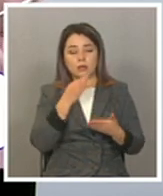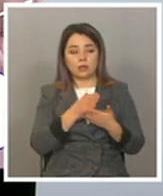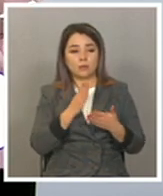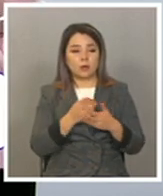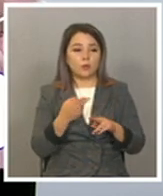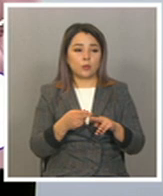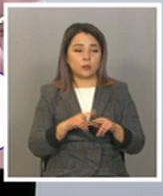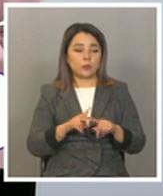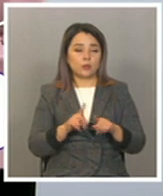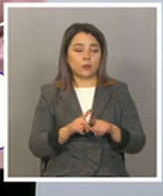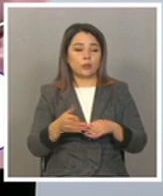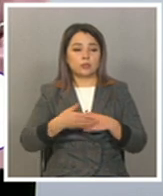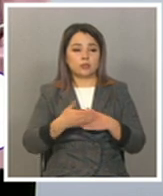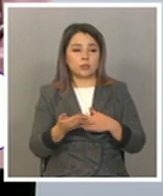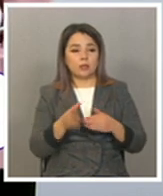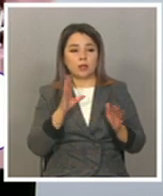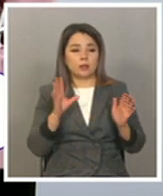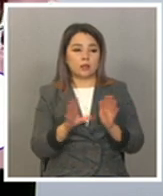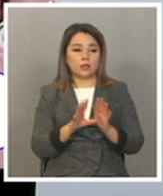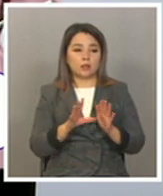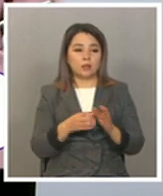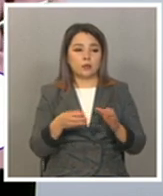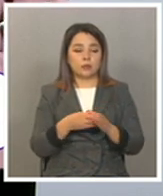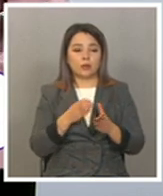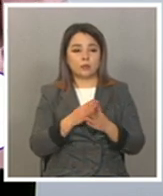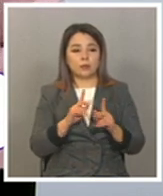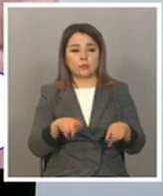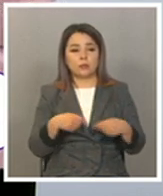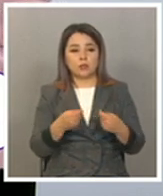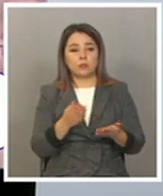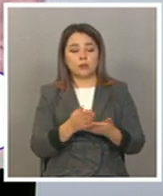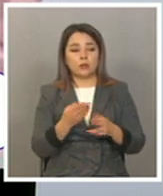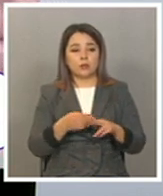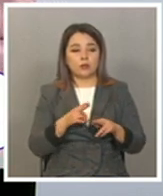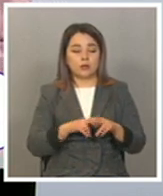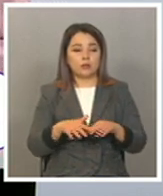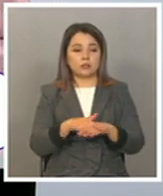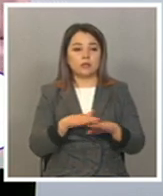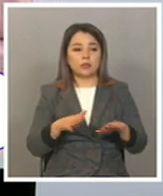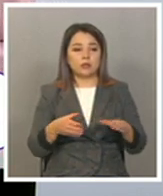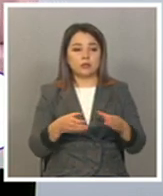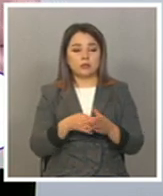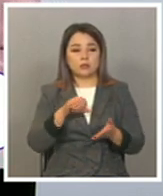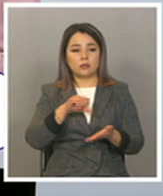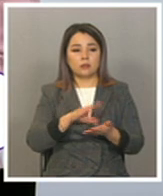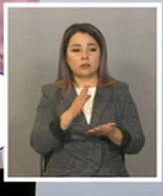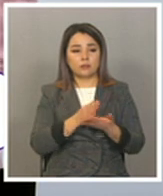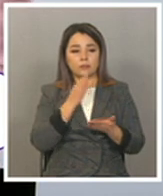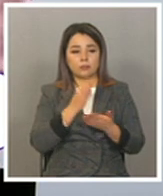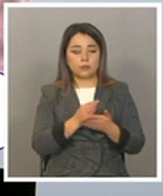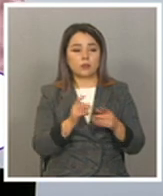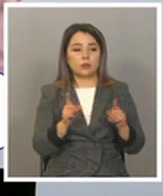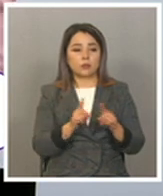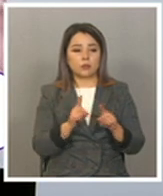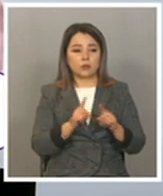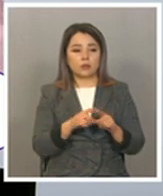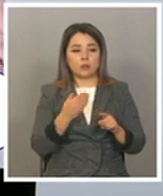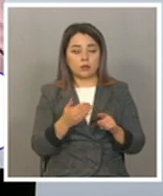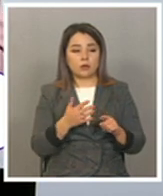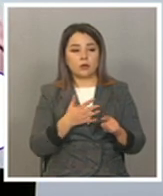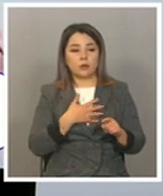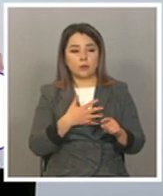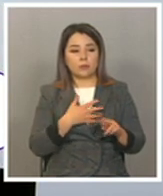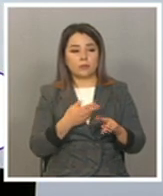соншалықты сыртқы электронды оңай беріп жібереді. Осыған байланысты цезий ең белсенді, яғни оттекпен өте